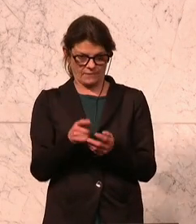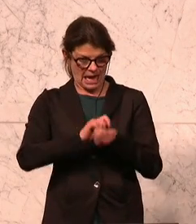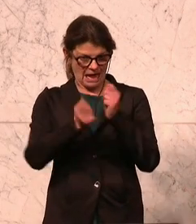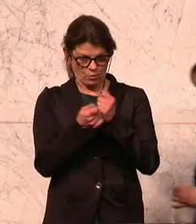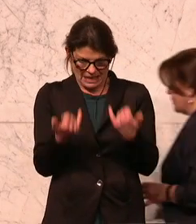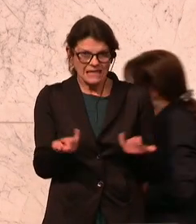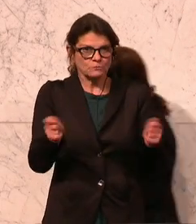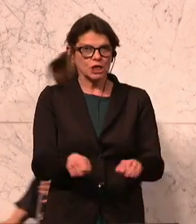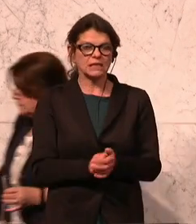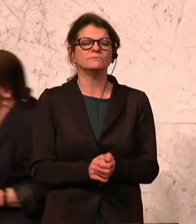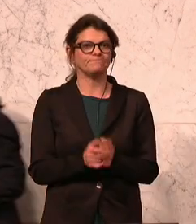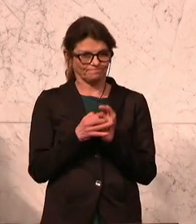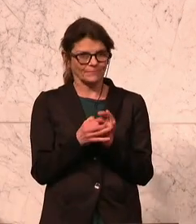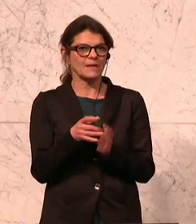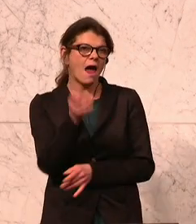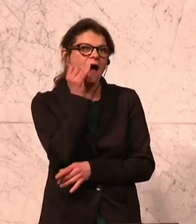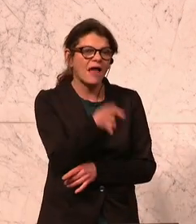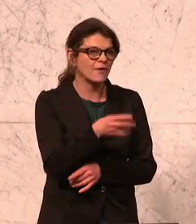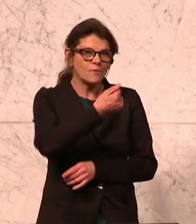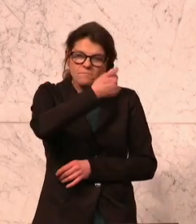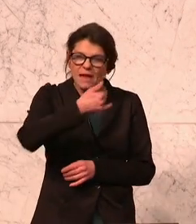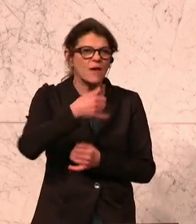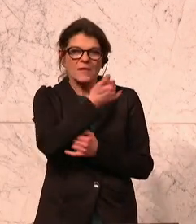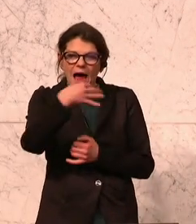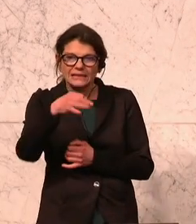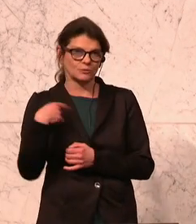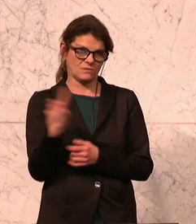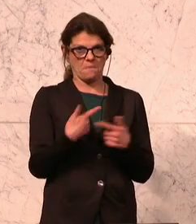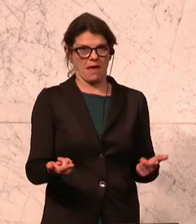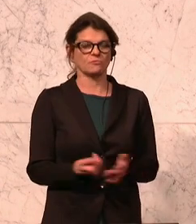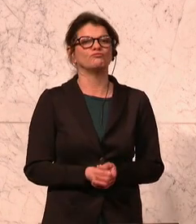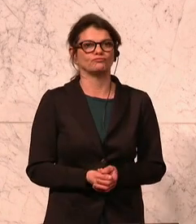jetzt beschließen, betreffen den Alltag jeder und jedes Einzelnen in unserem Land.